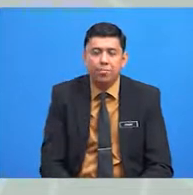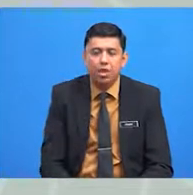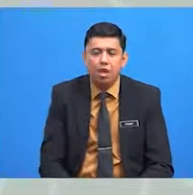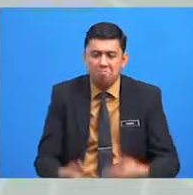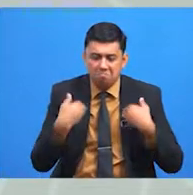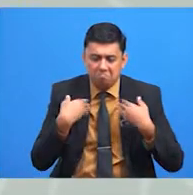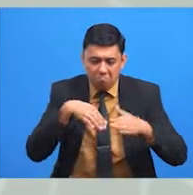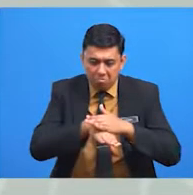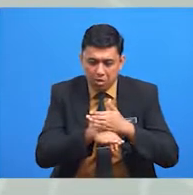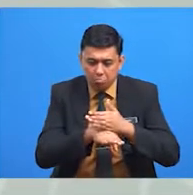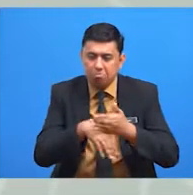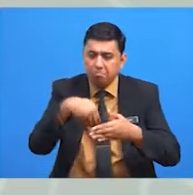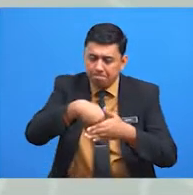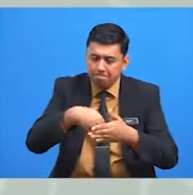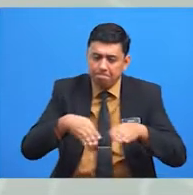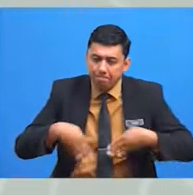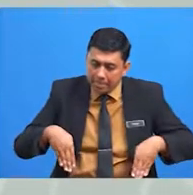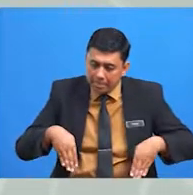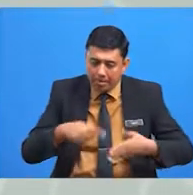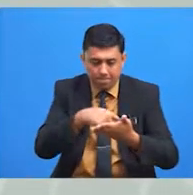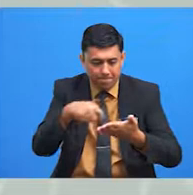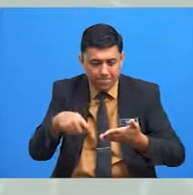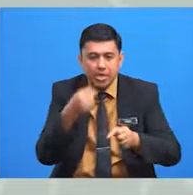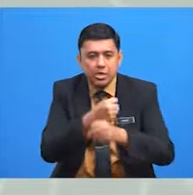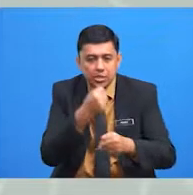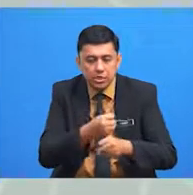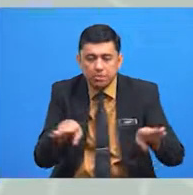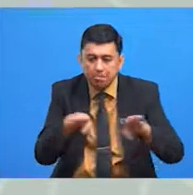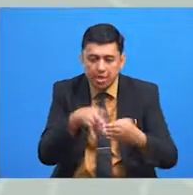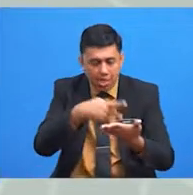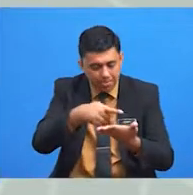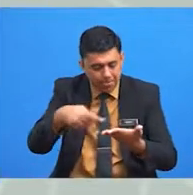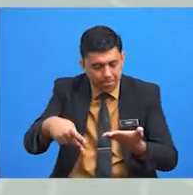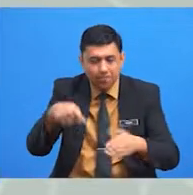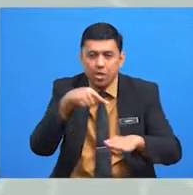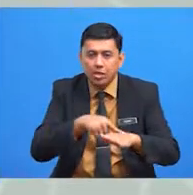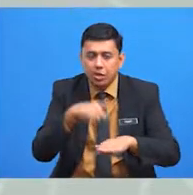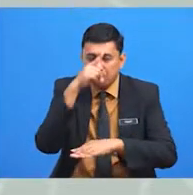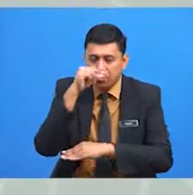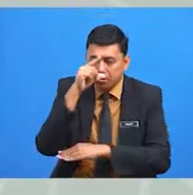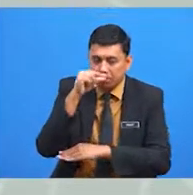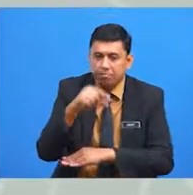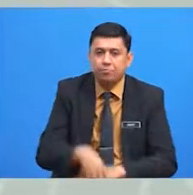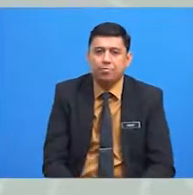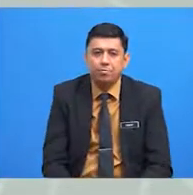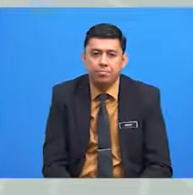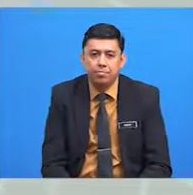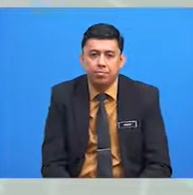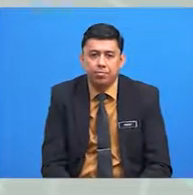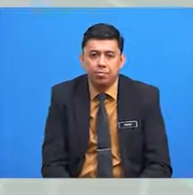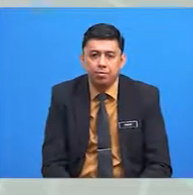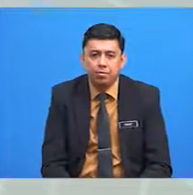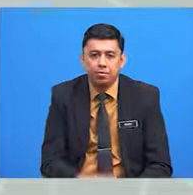dalam bidang penulisan ketika mula bekerja sebagai kerani di British and